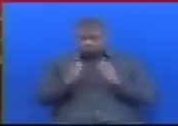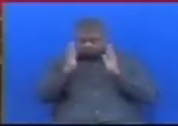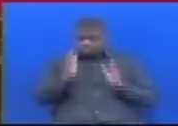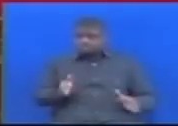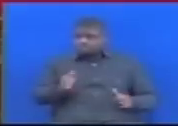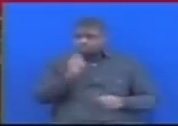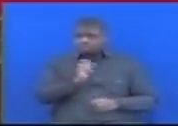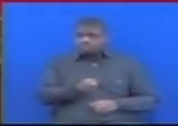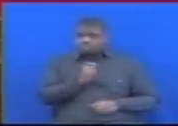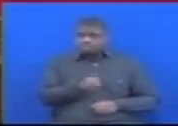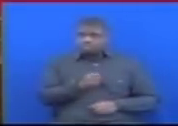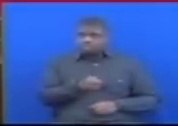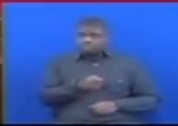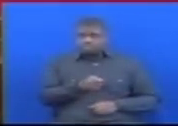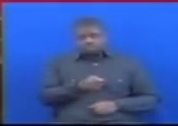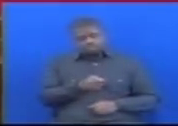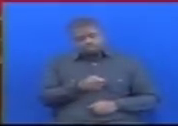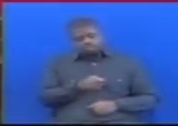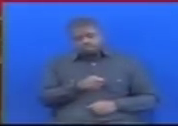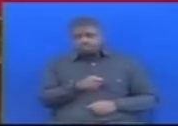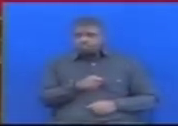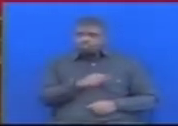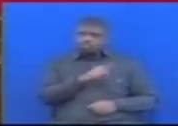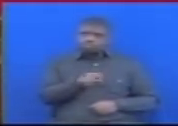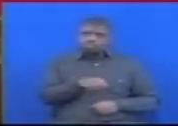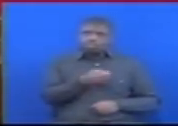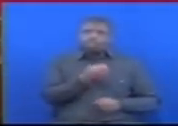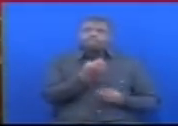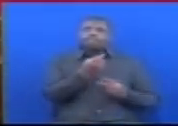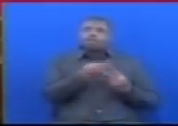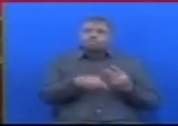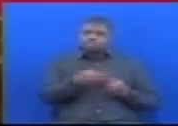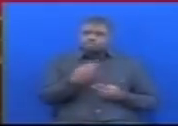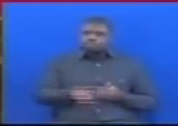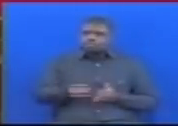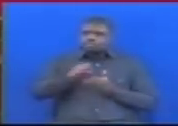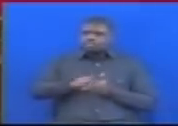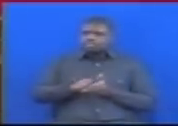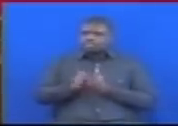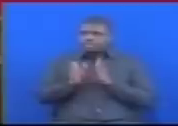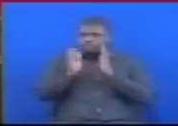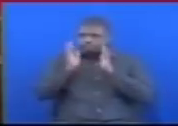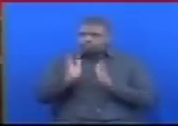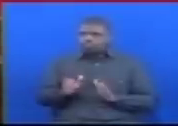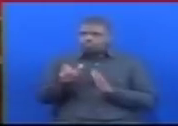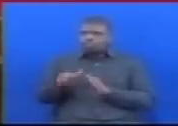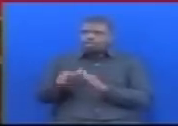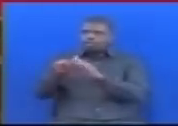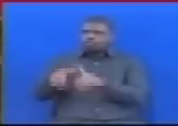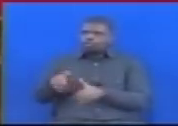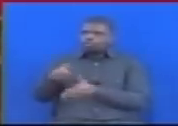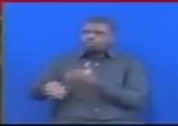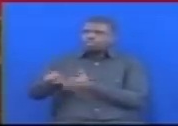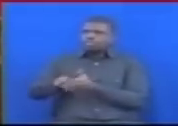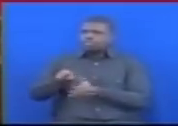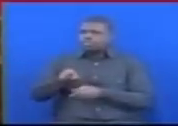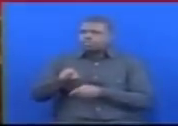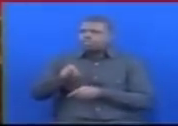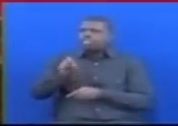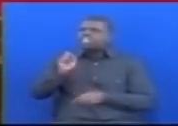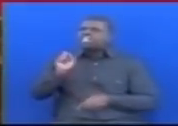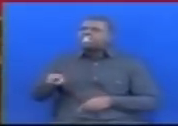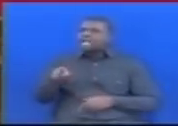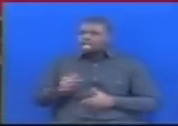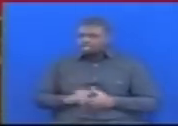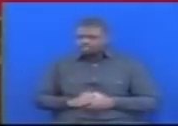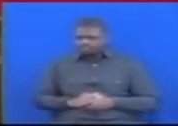napenda kujibu maswali mawili ya nyongeza kwa pamoja ya Mheshimiwa Rita Kabati, Bunge wa Iringa, kama ifuatavyo.